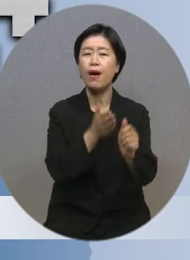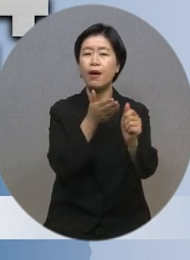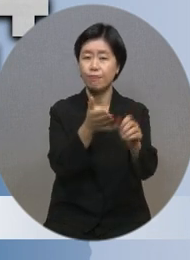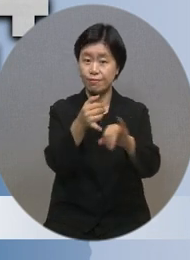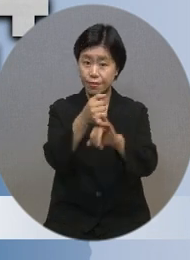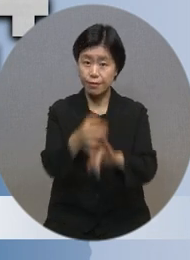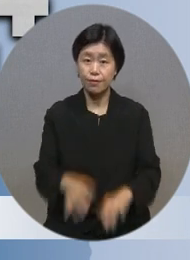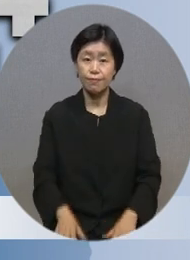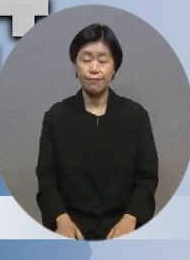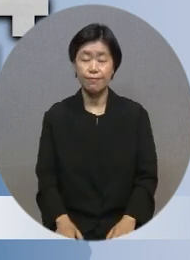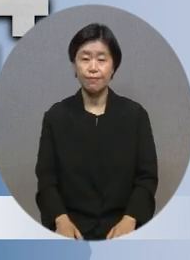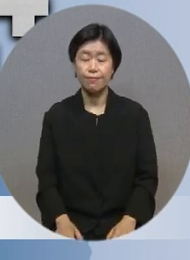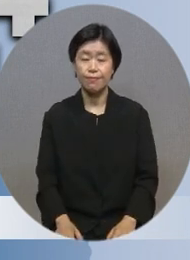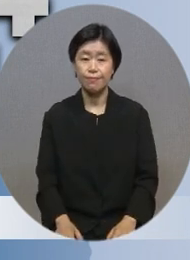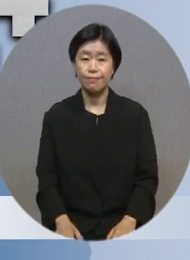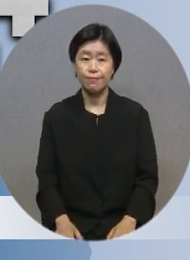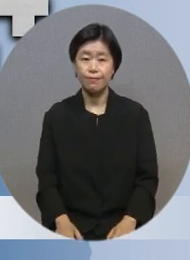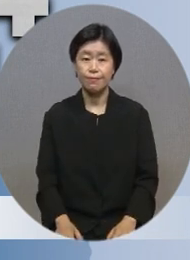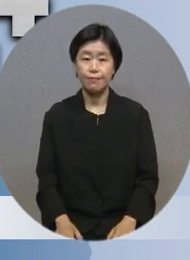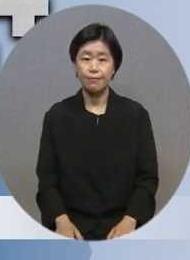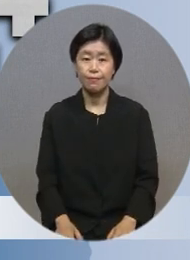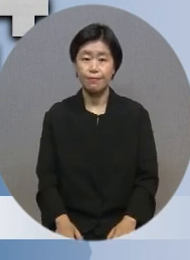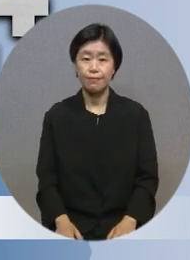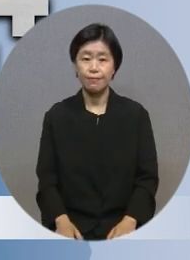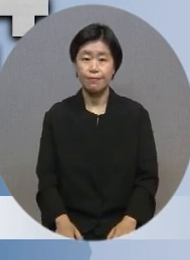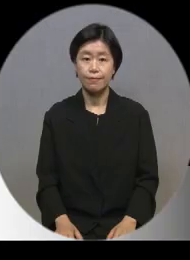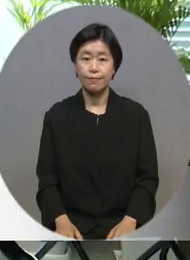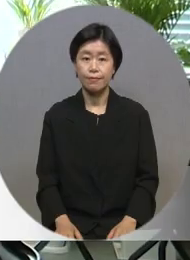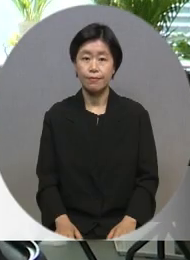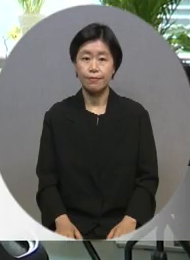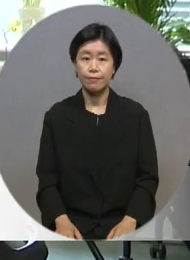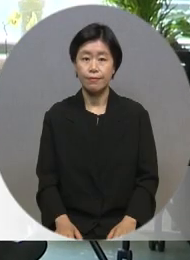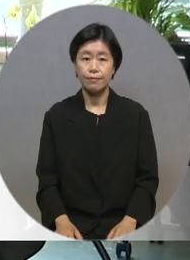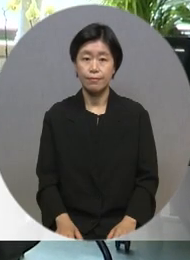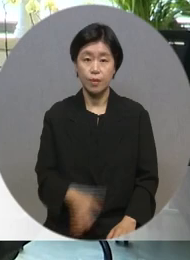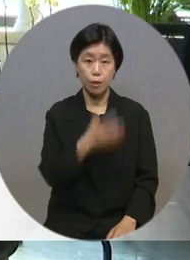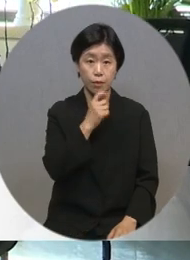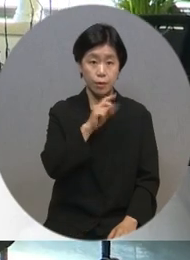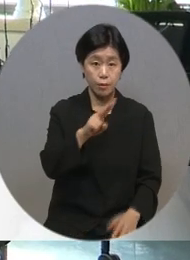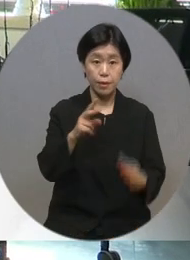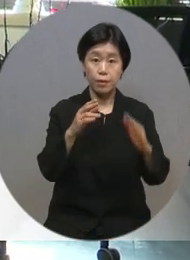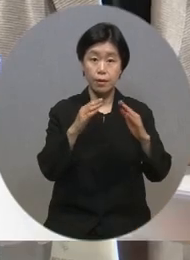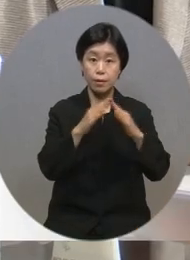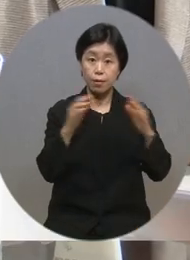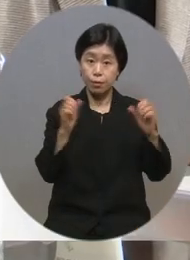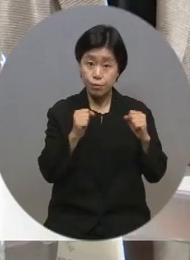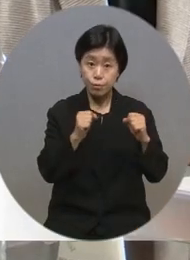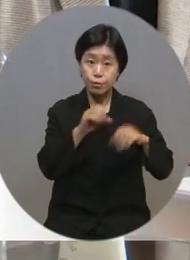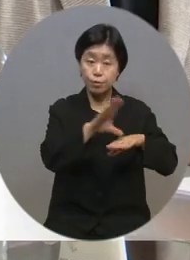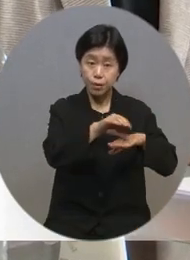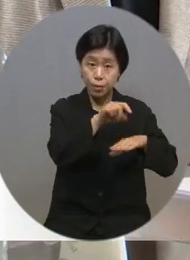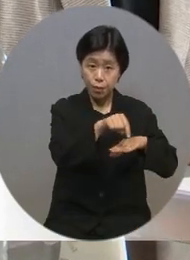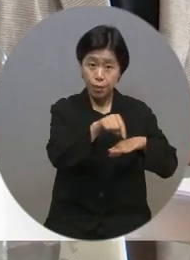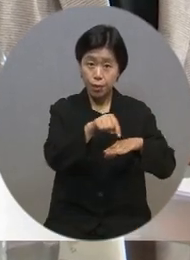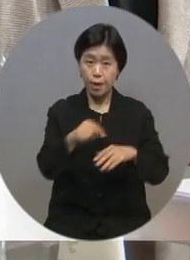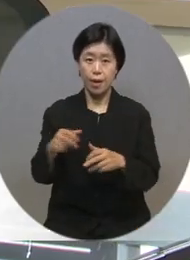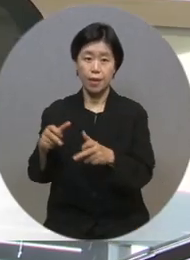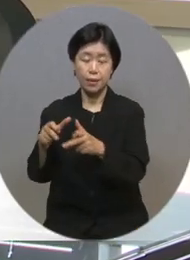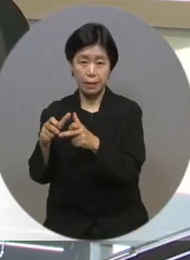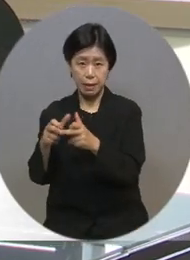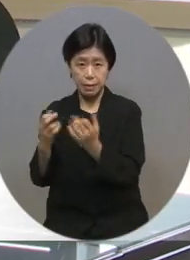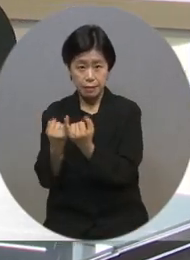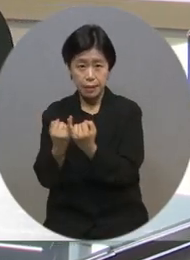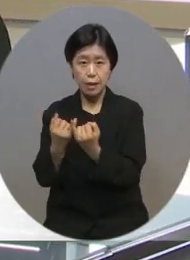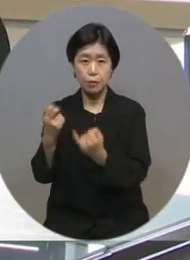자리였는데요 김영재 기자가 전합니다 WBC 복지 tv 전 방송은 사단법인 전부 여성 장애인 연대